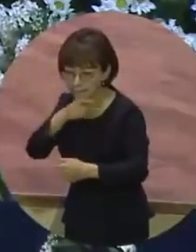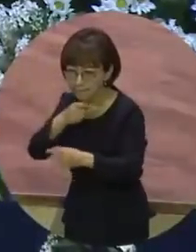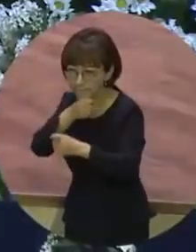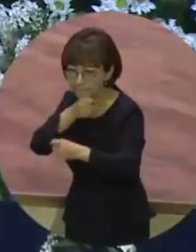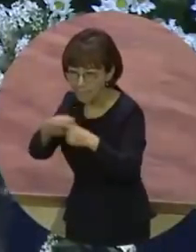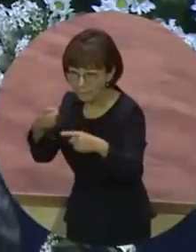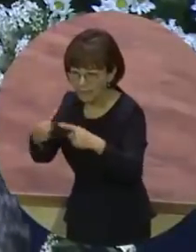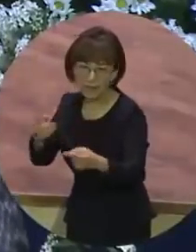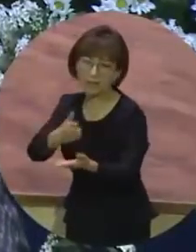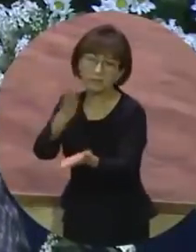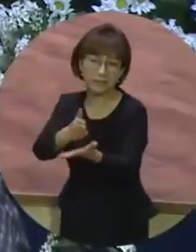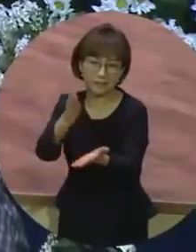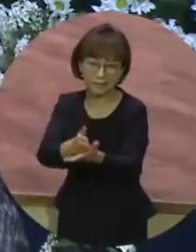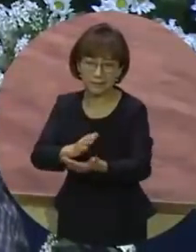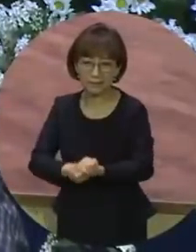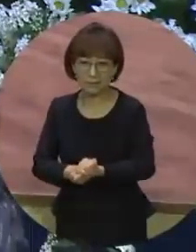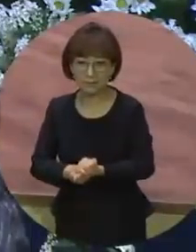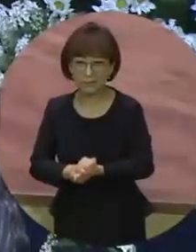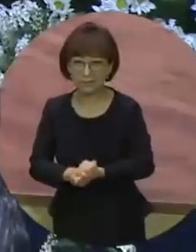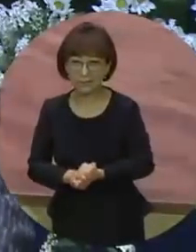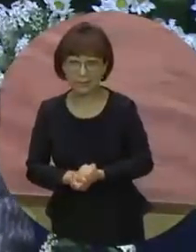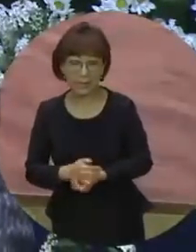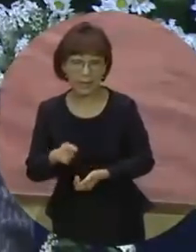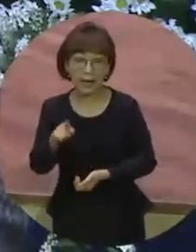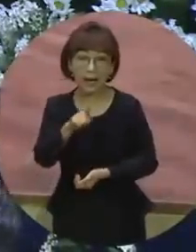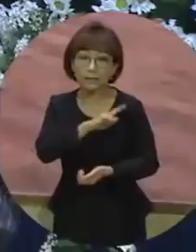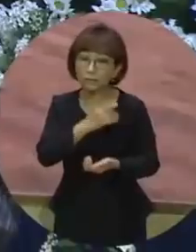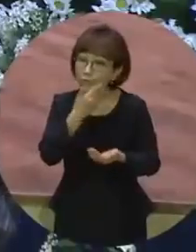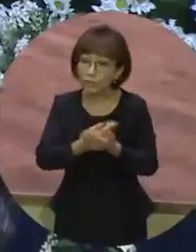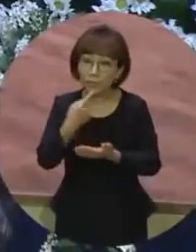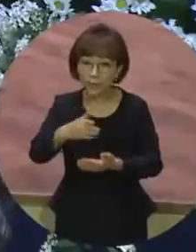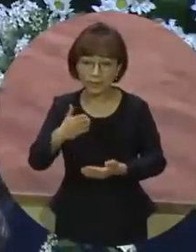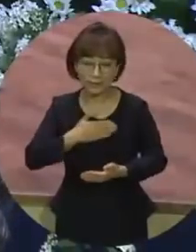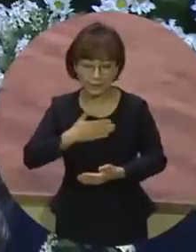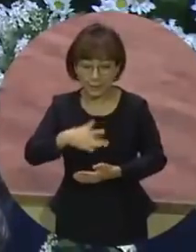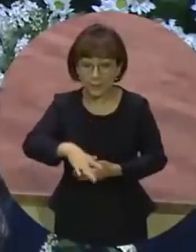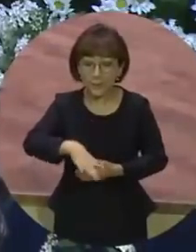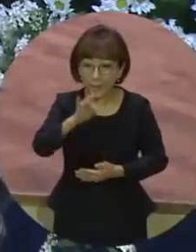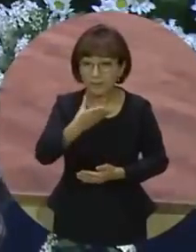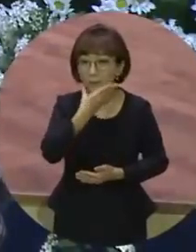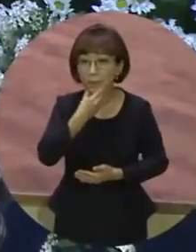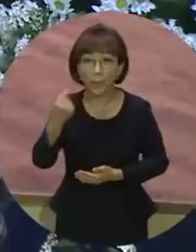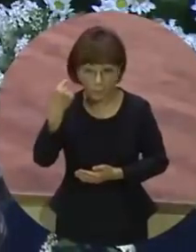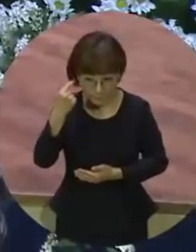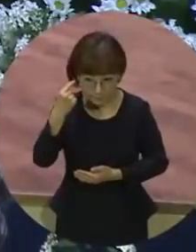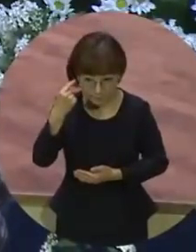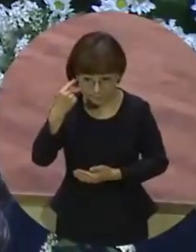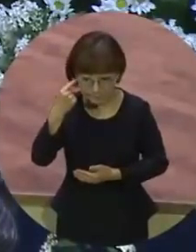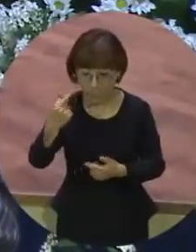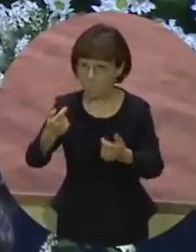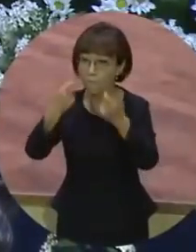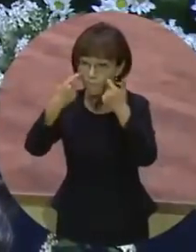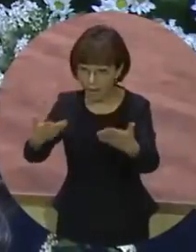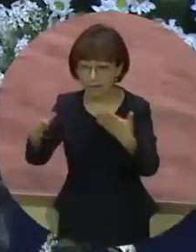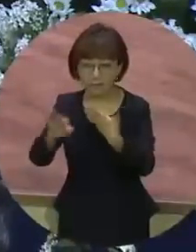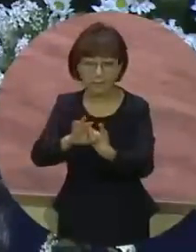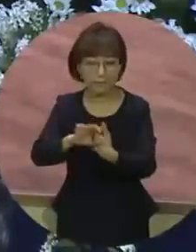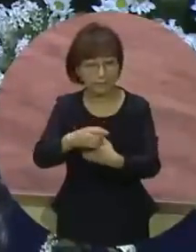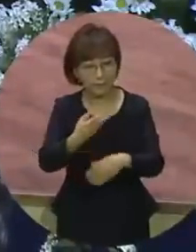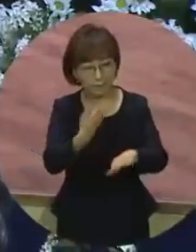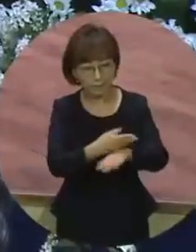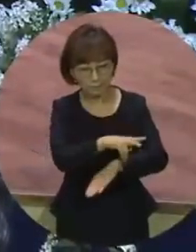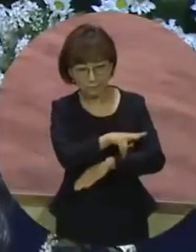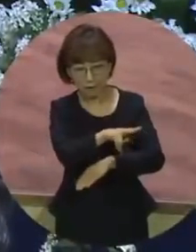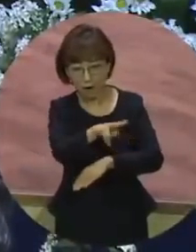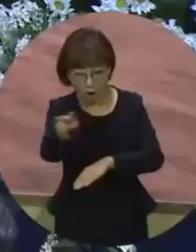내가 복음이 안 되면 안 돼요. 제일 중요합니다. 내가 복음 되면 남편도 바뀌어. 내가 복음 되면 자식도